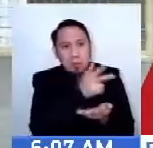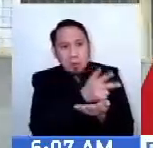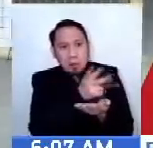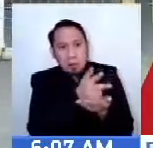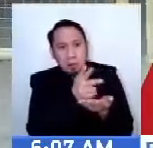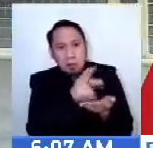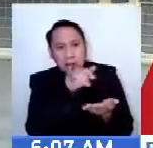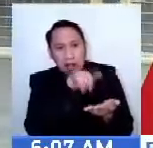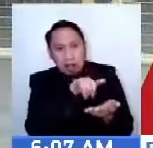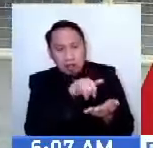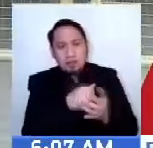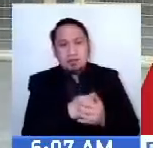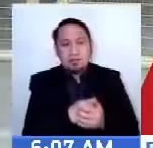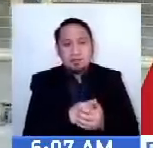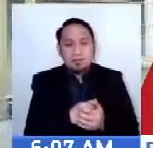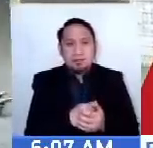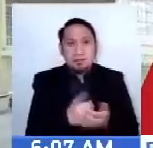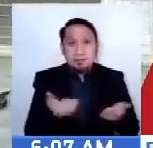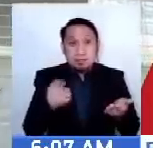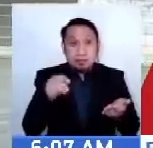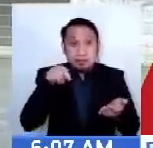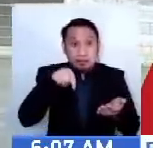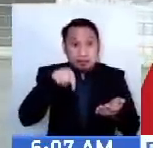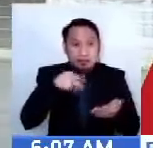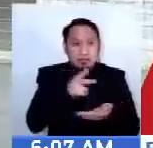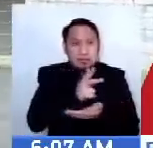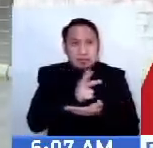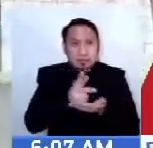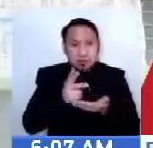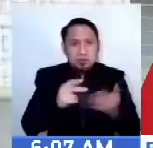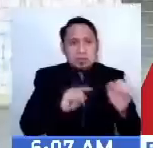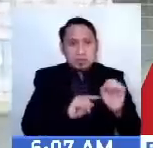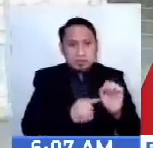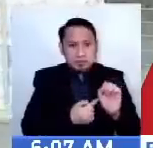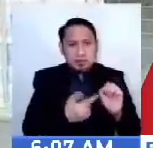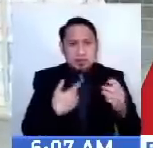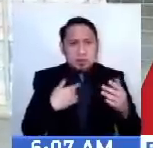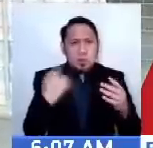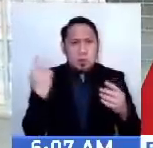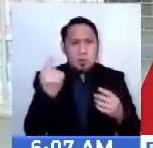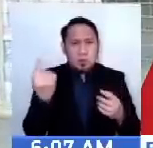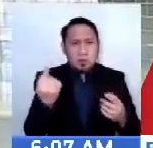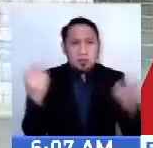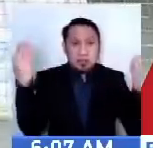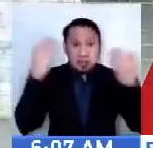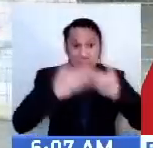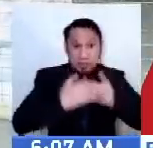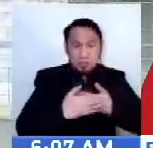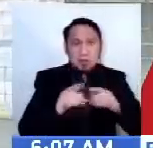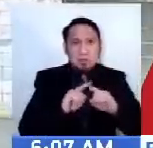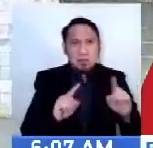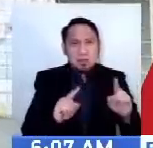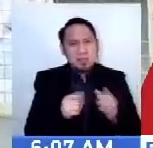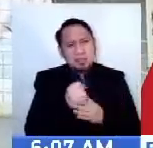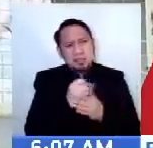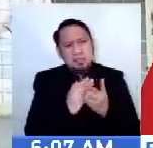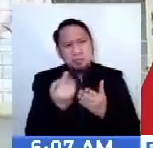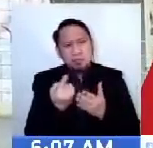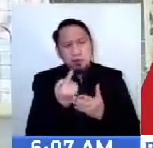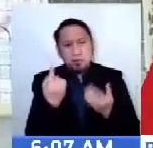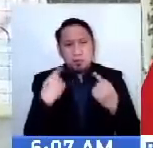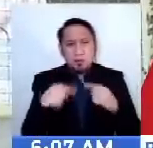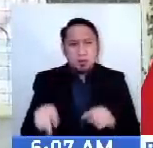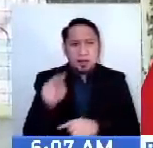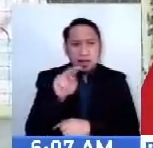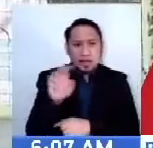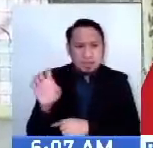terminal. Dito sa particular na terminal na ito, nagsimula na rin sila ng operasyon ng gabi. Yun nga lang, mangilan-ilan lamang yung kanilang biyahe patungo sa Nueva Ecija o di kaya naman ang